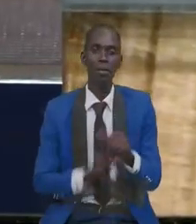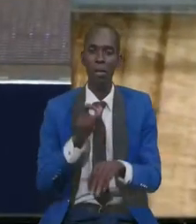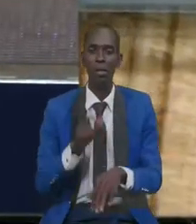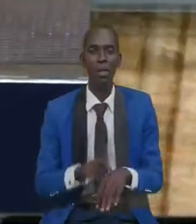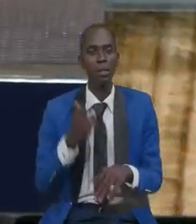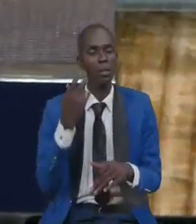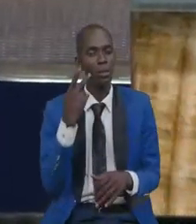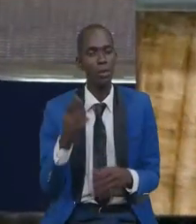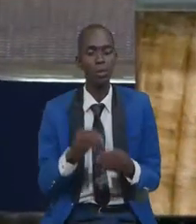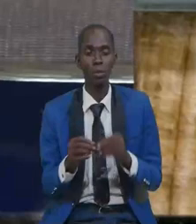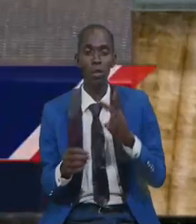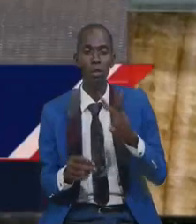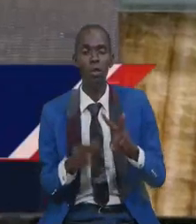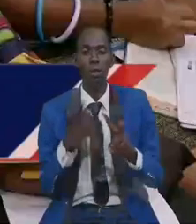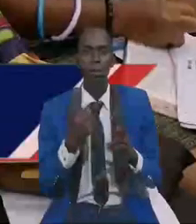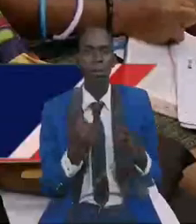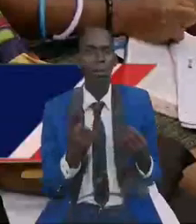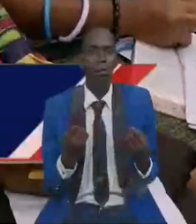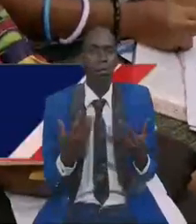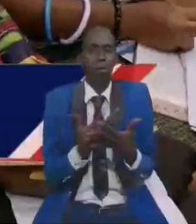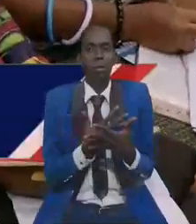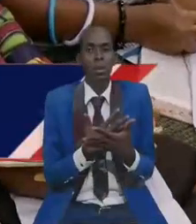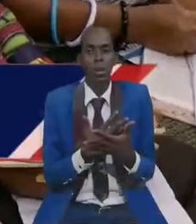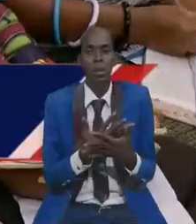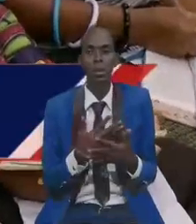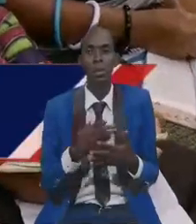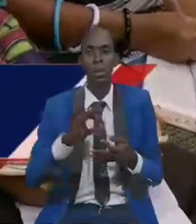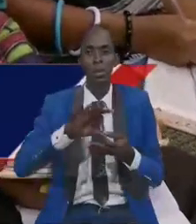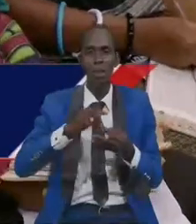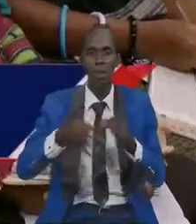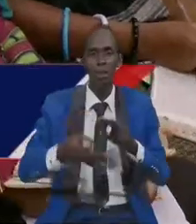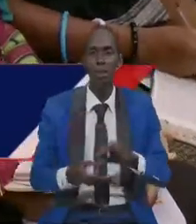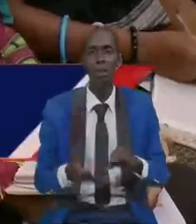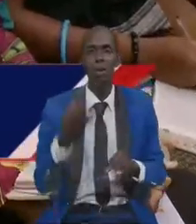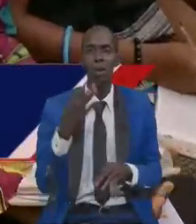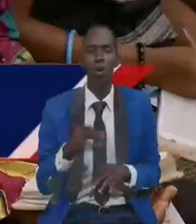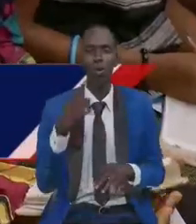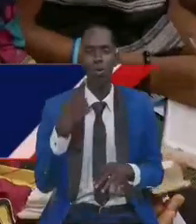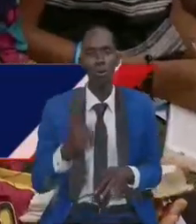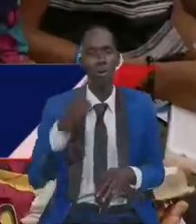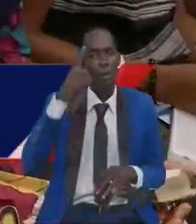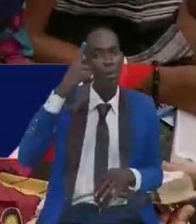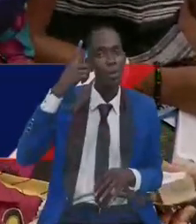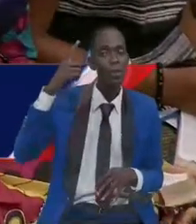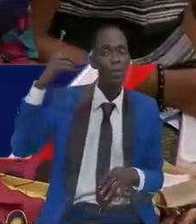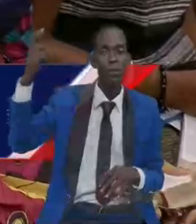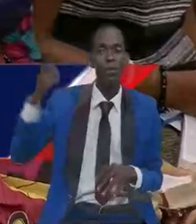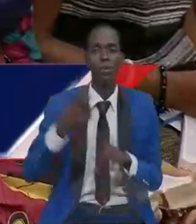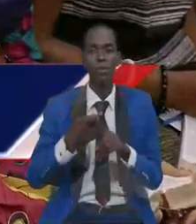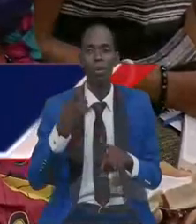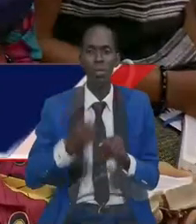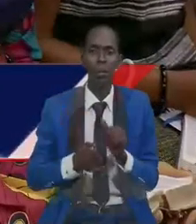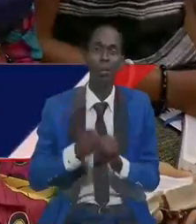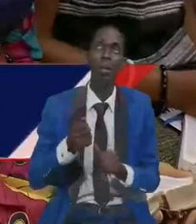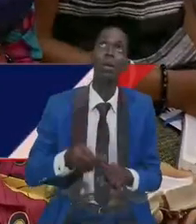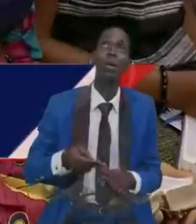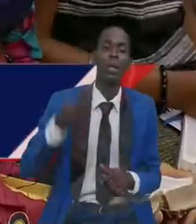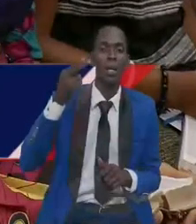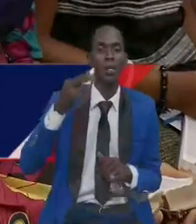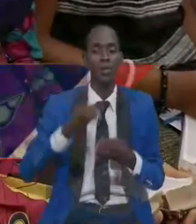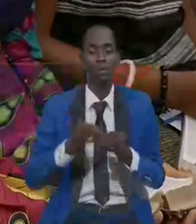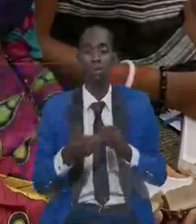2, c'est l'interprétation effrayante du rêve venant du Très-Haut. Et numéro